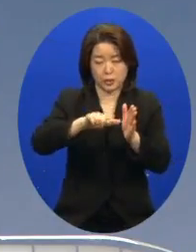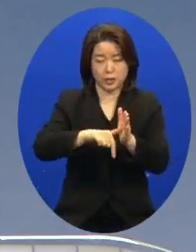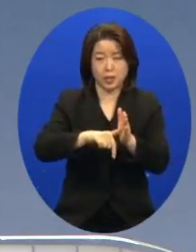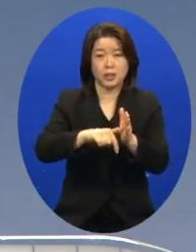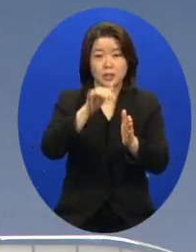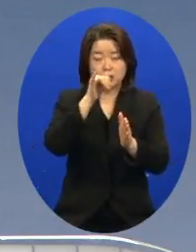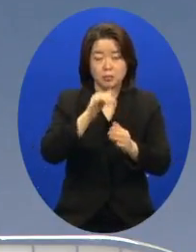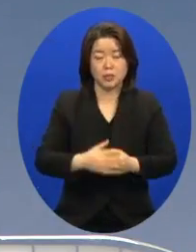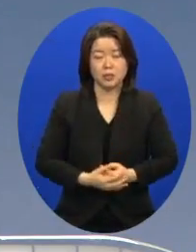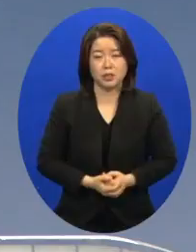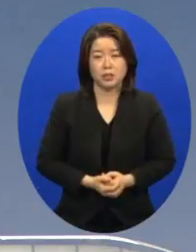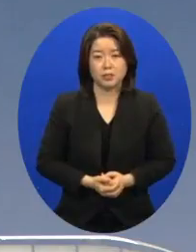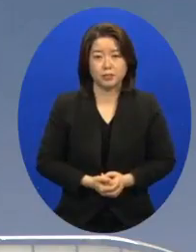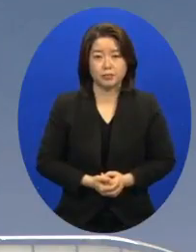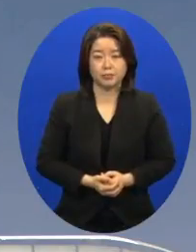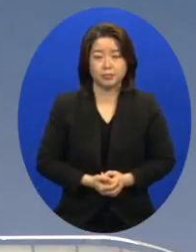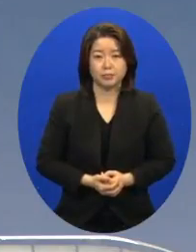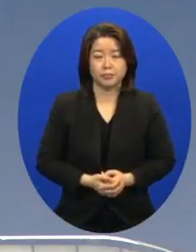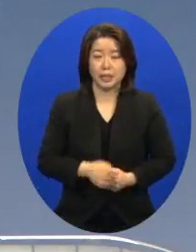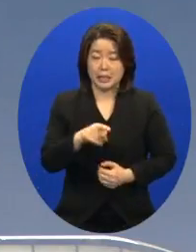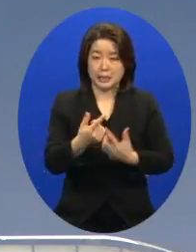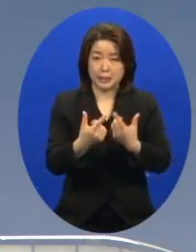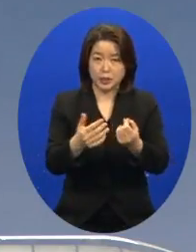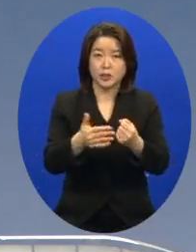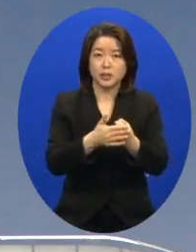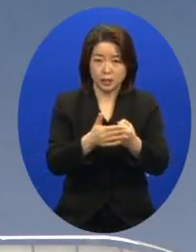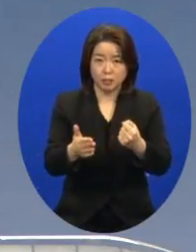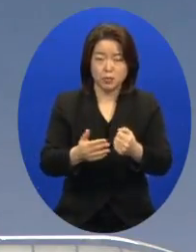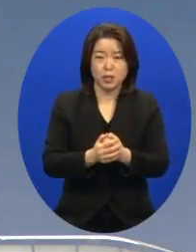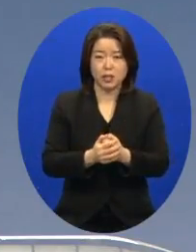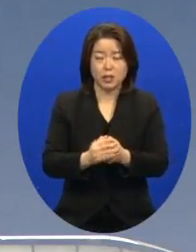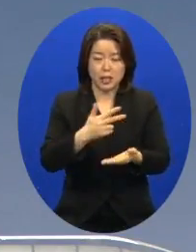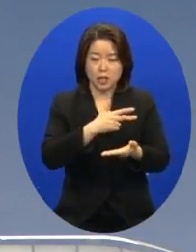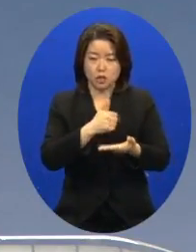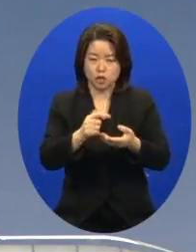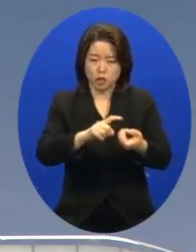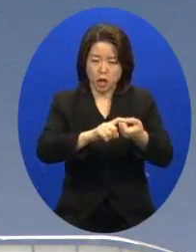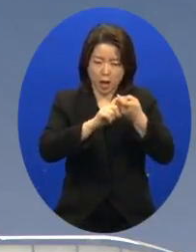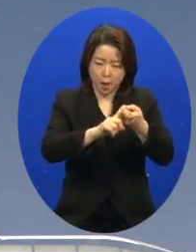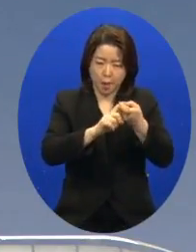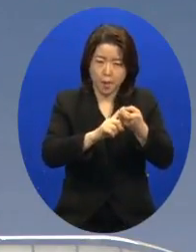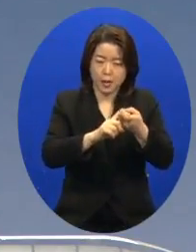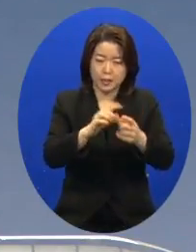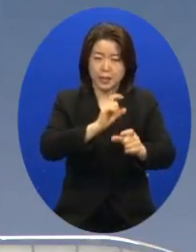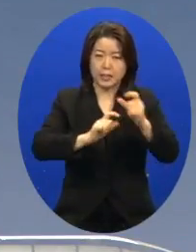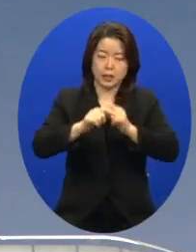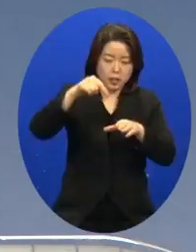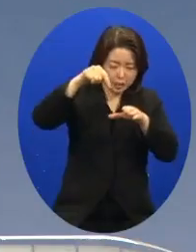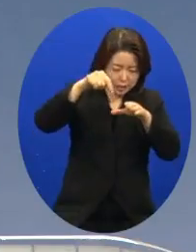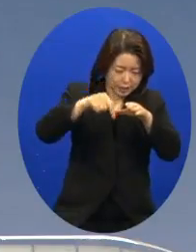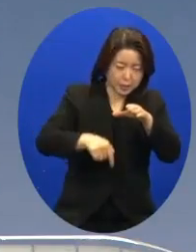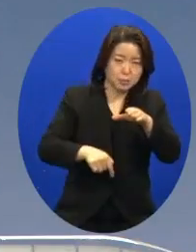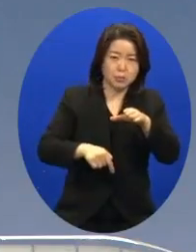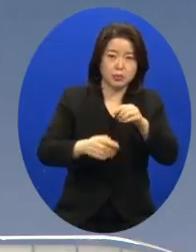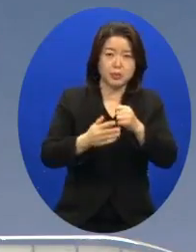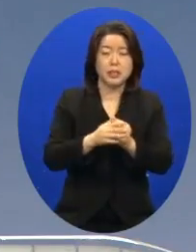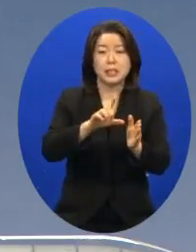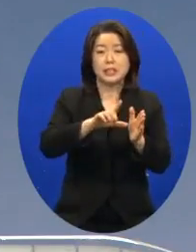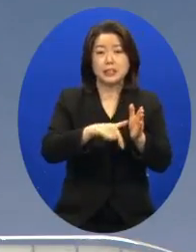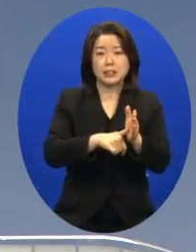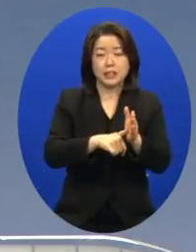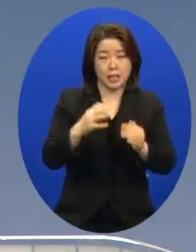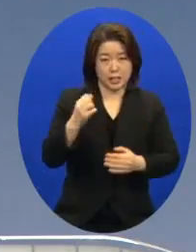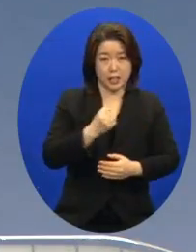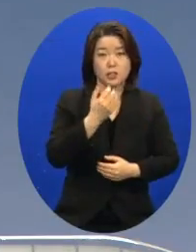있습니다 그렇기 때문에 주님과의 관계 는 더 깊은 그런 시간을